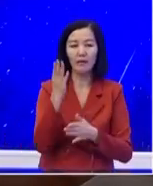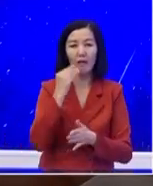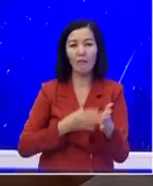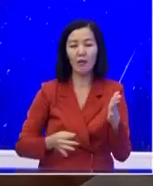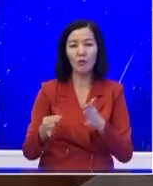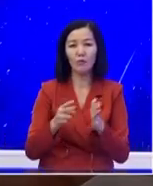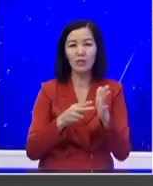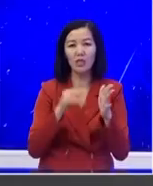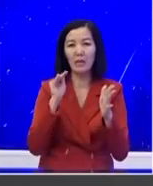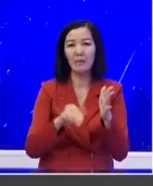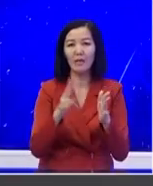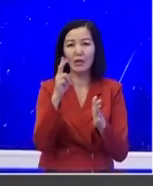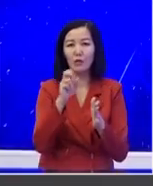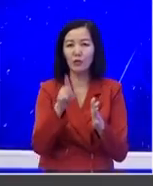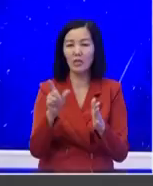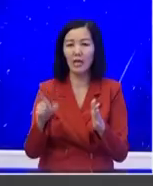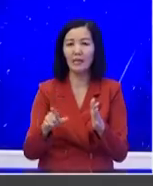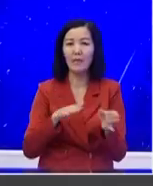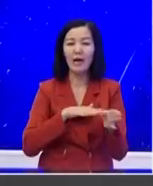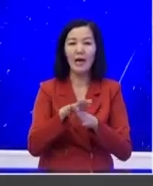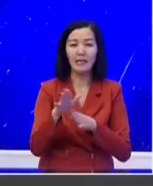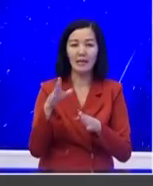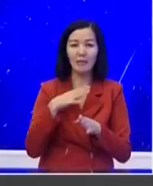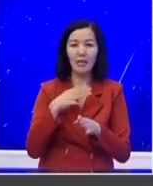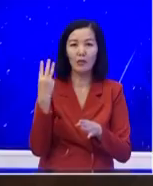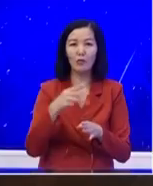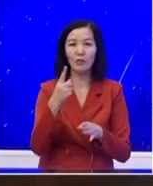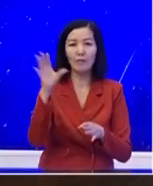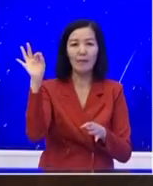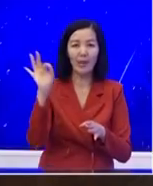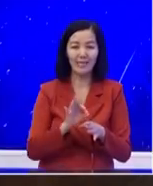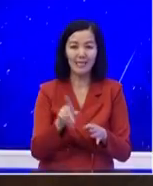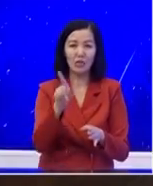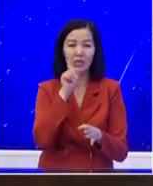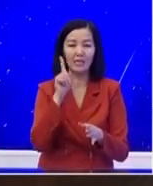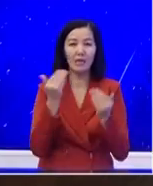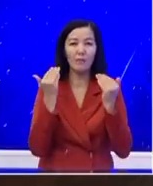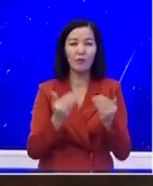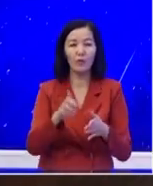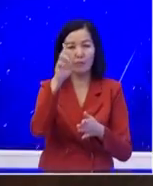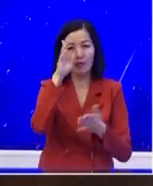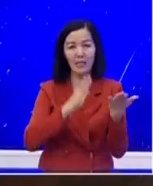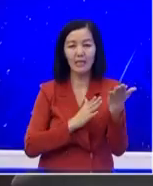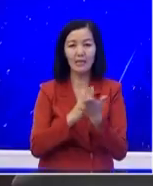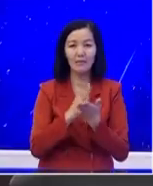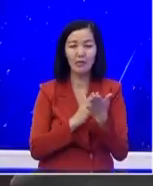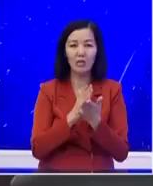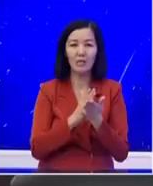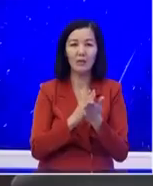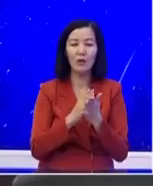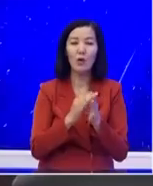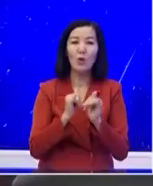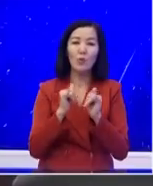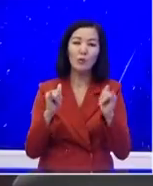Алматы облысында 7200-ге жуық адам атқарып келеді. Оның 31% жастар. Бүгінде жас мемлекеттік